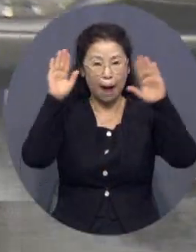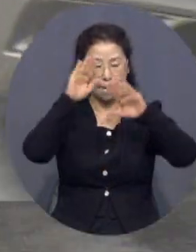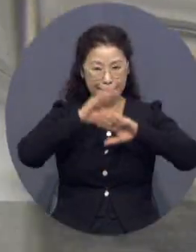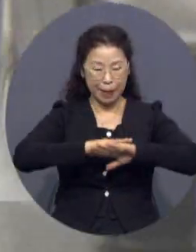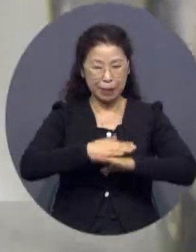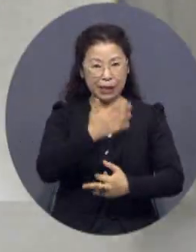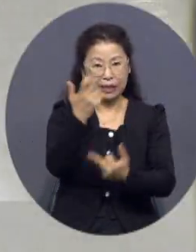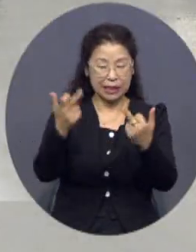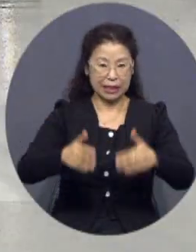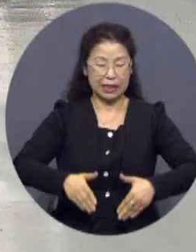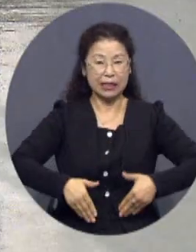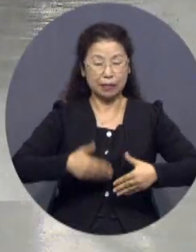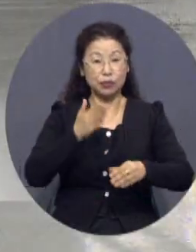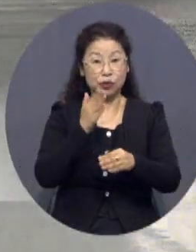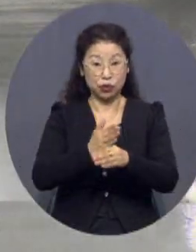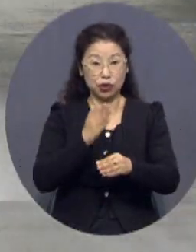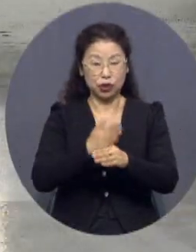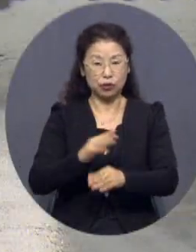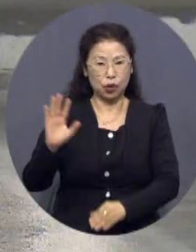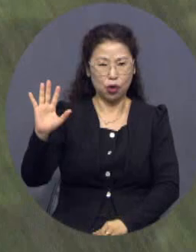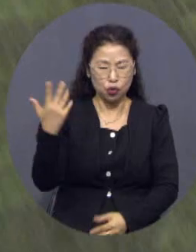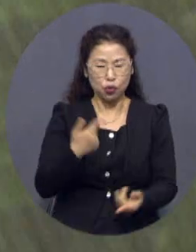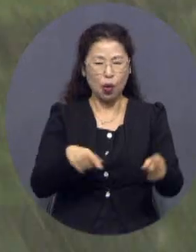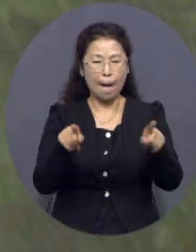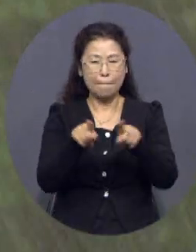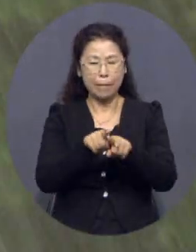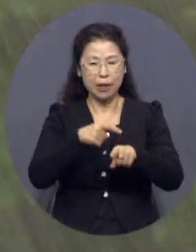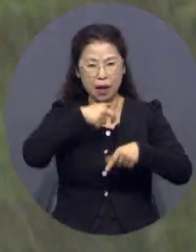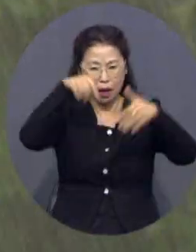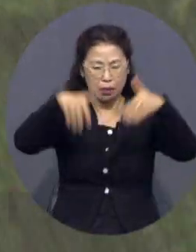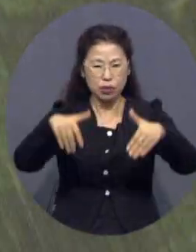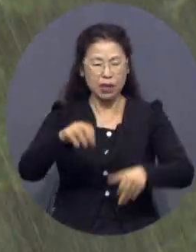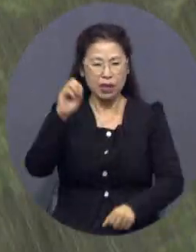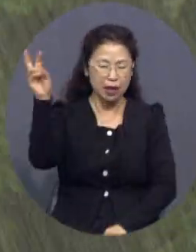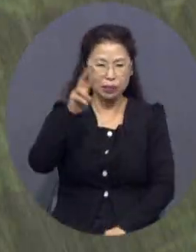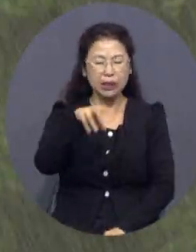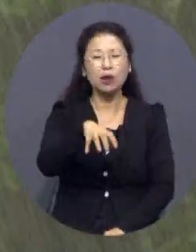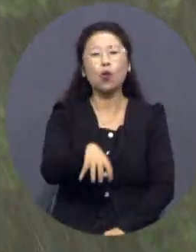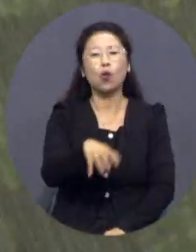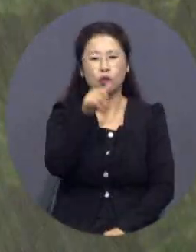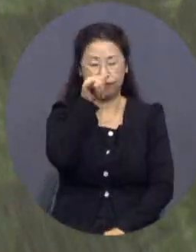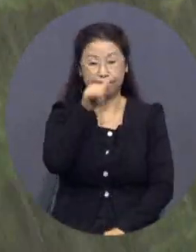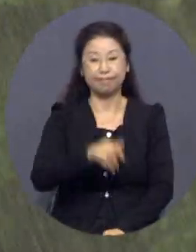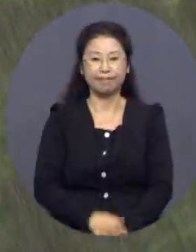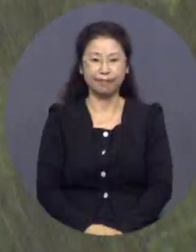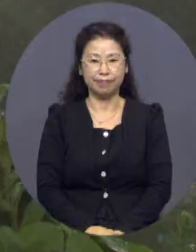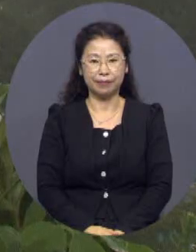밤까지 산지와 남부를 중심으로 돌풍을 동반한 소나기가 내리겠다고 예보했습니다.